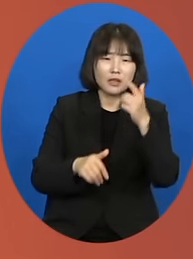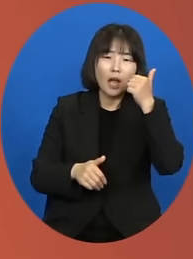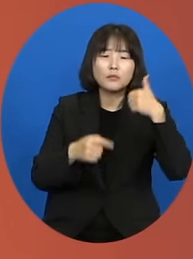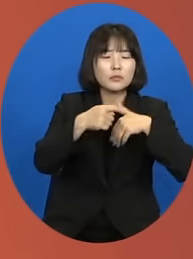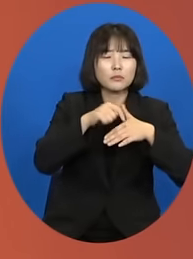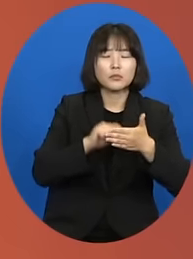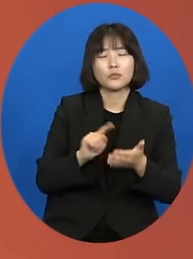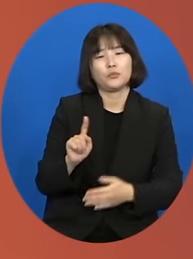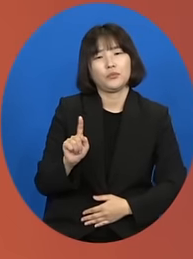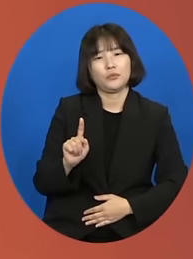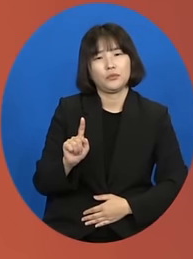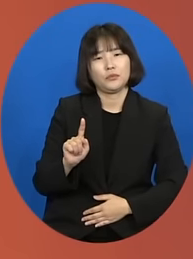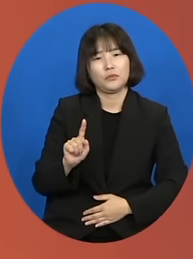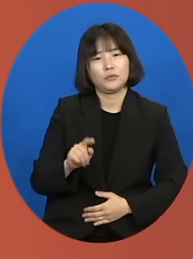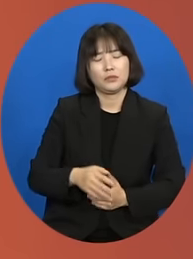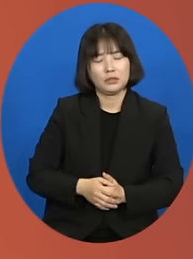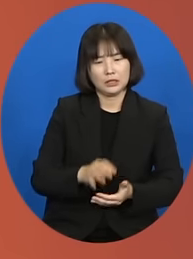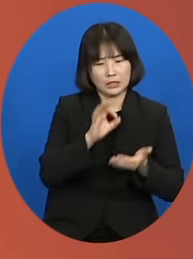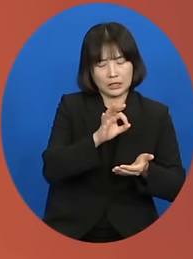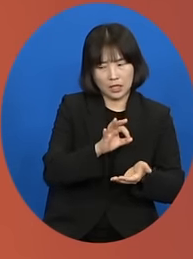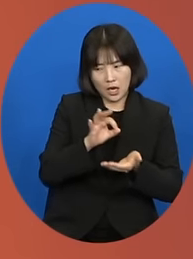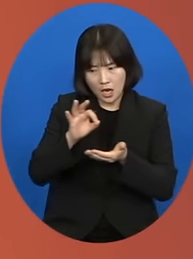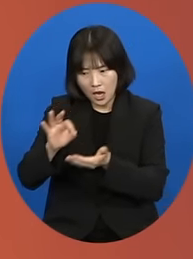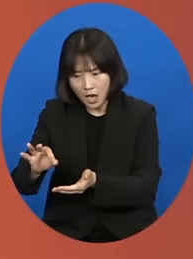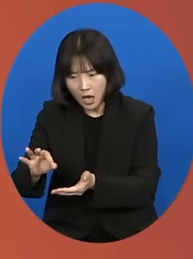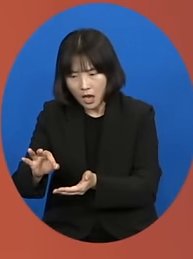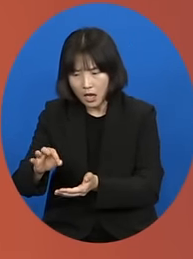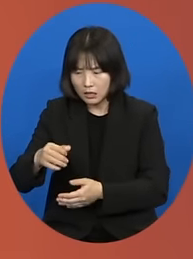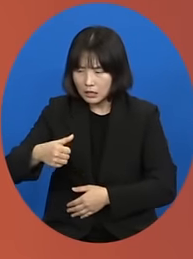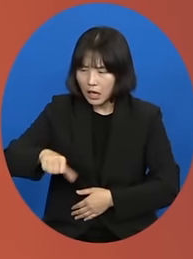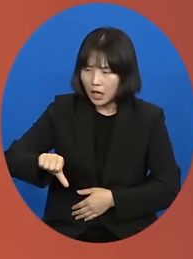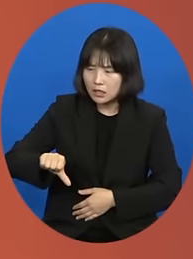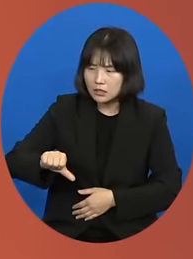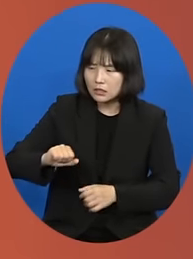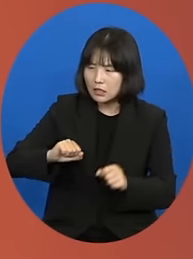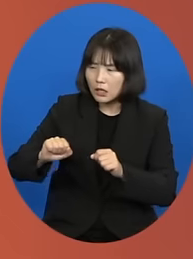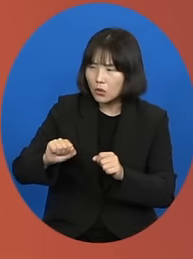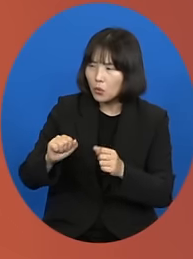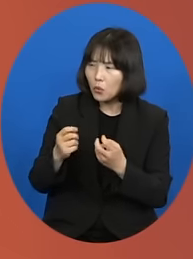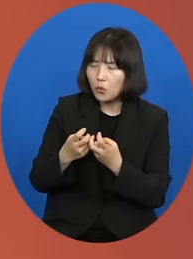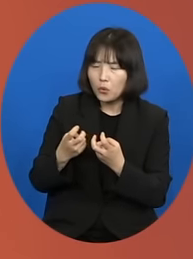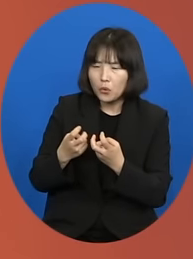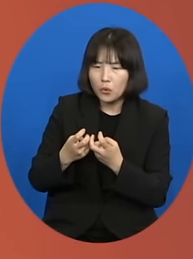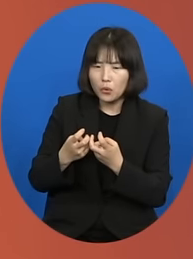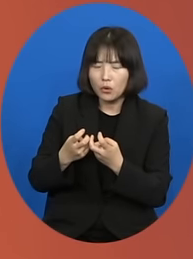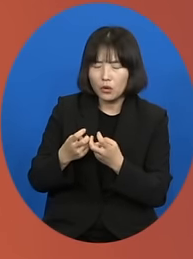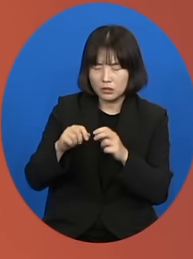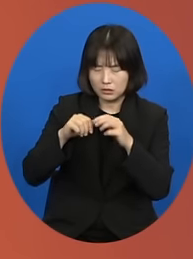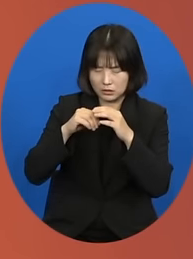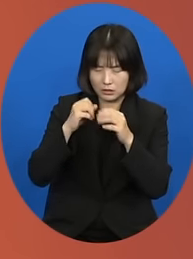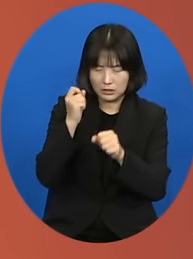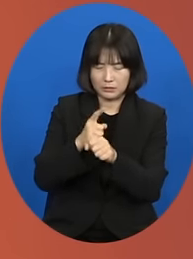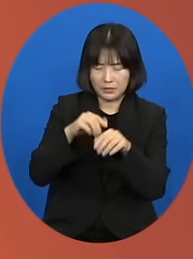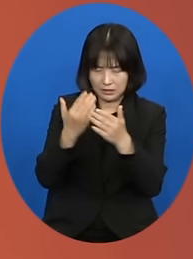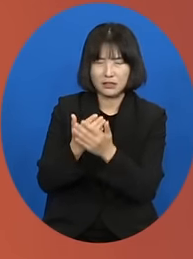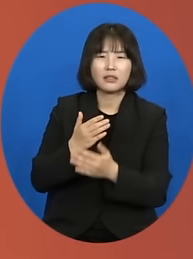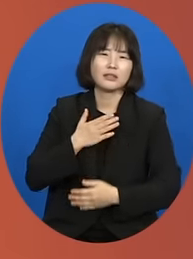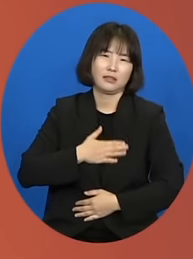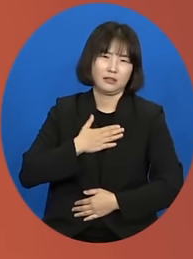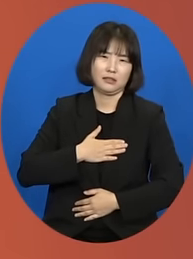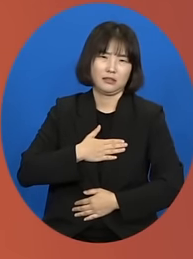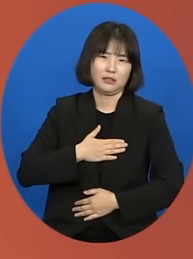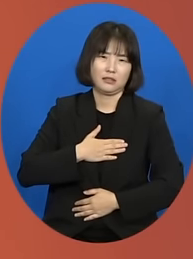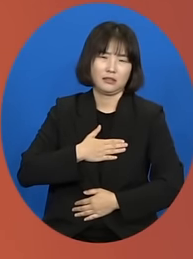어땠을까요? 이 재산 주면 이 아들이 어떻게 할지 아버지가 몰랐을까요? 아버지도 다 알아셨겠죠. 이거